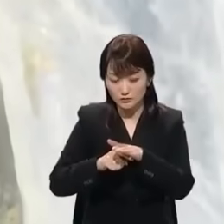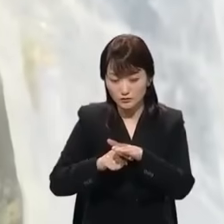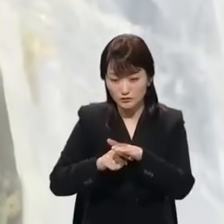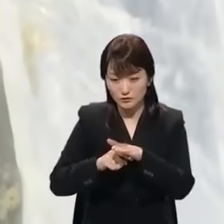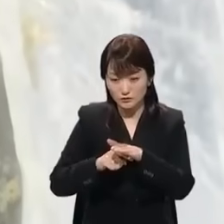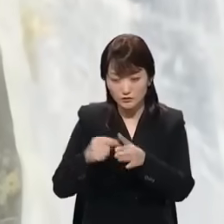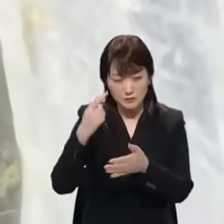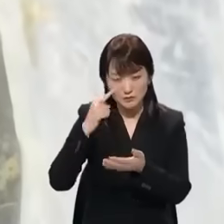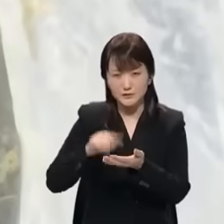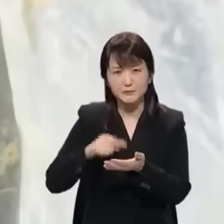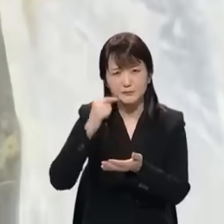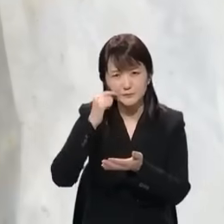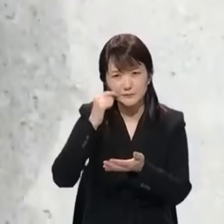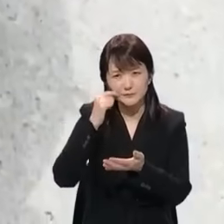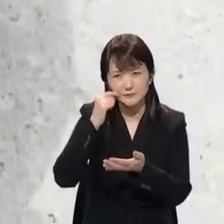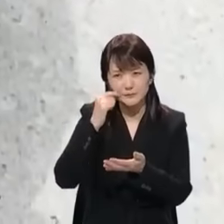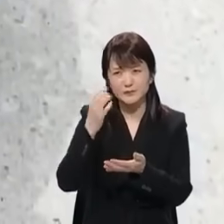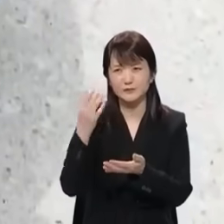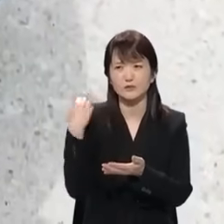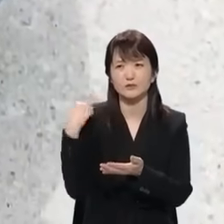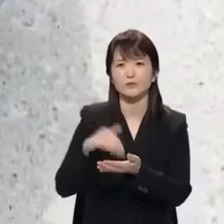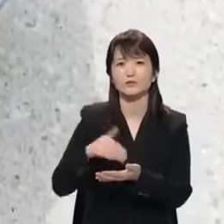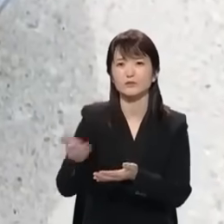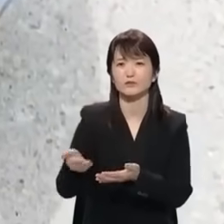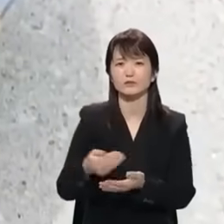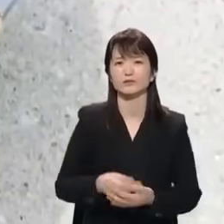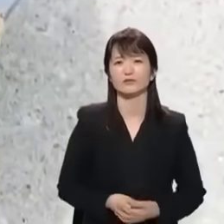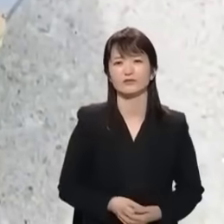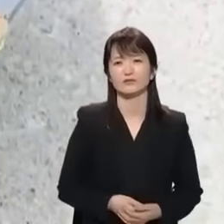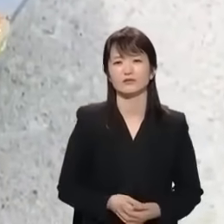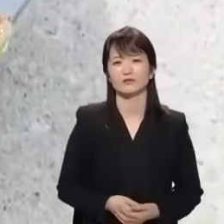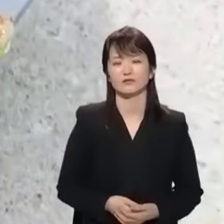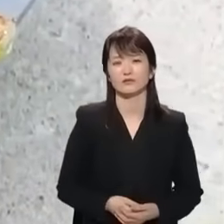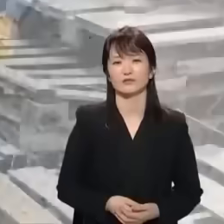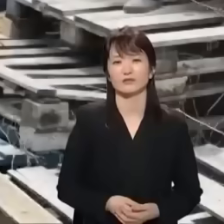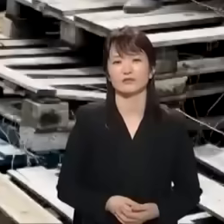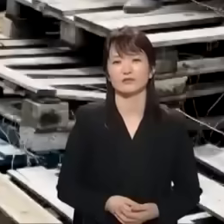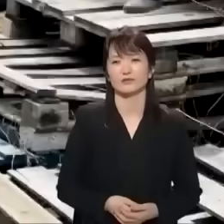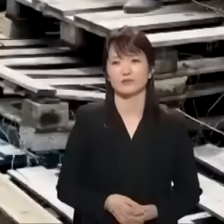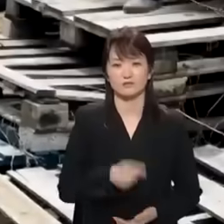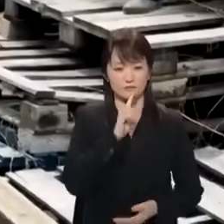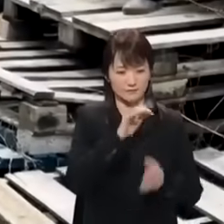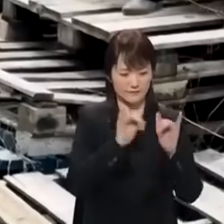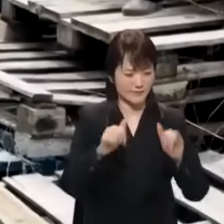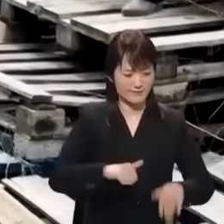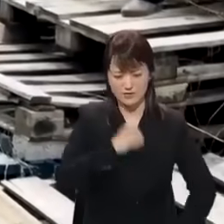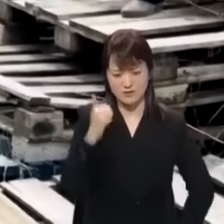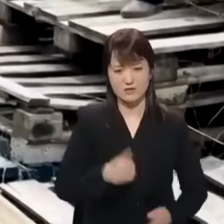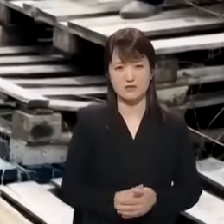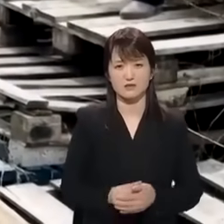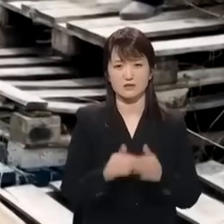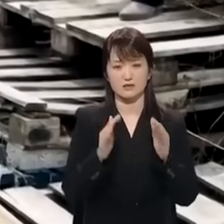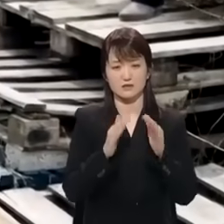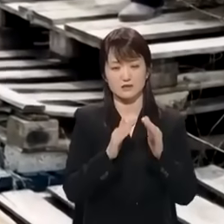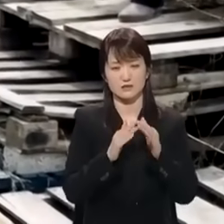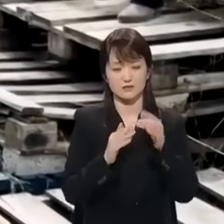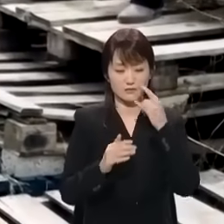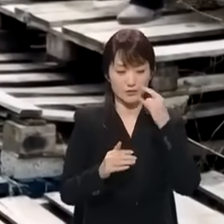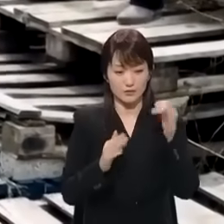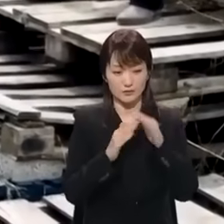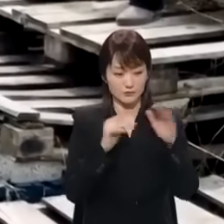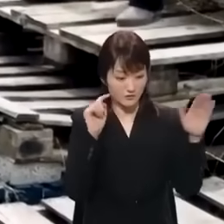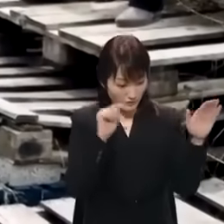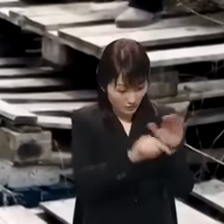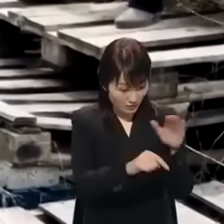도둑들 테 다시 돌려 줬대요 그런 집네 그 제보자가 또 너무 화가 나 가지고 집으로 이제 어머님 집으로 와서